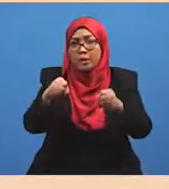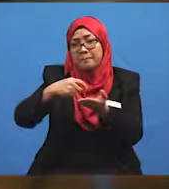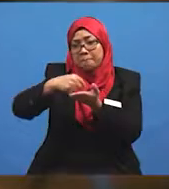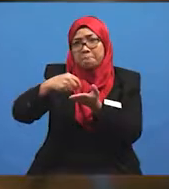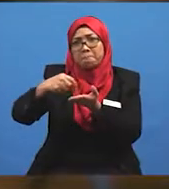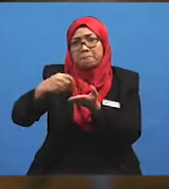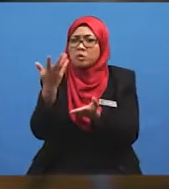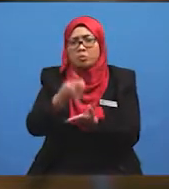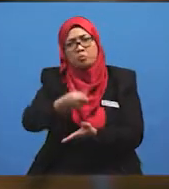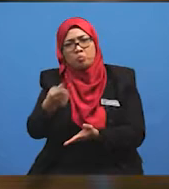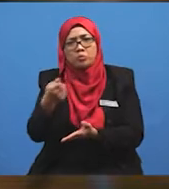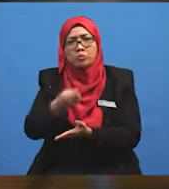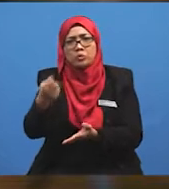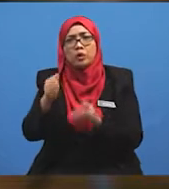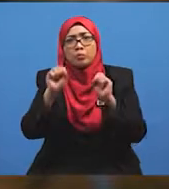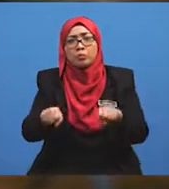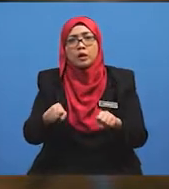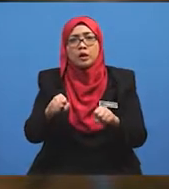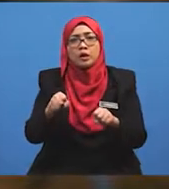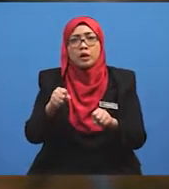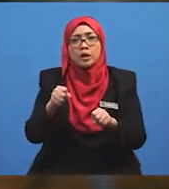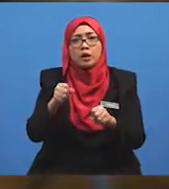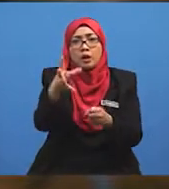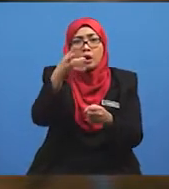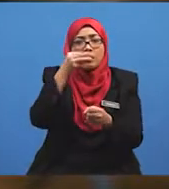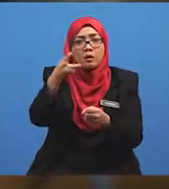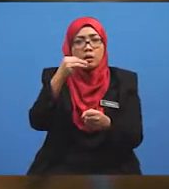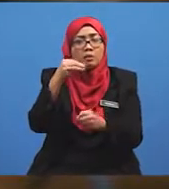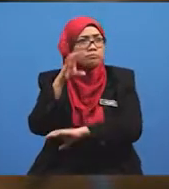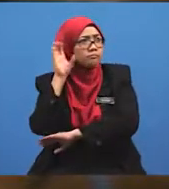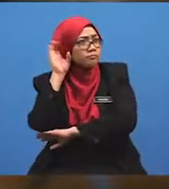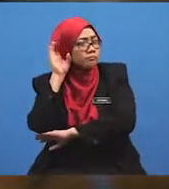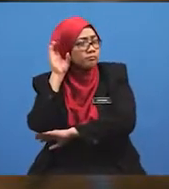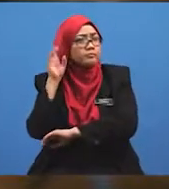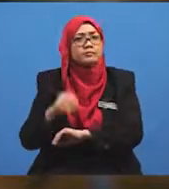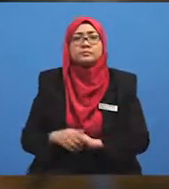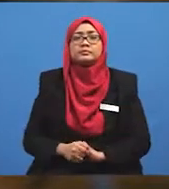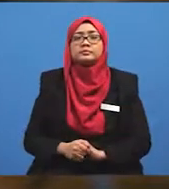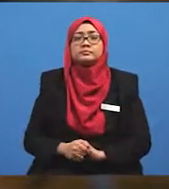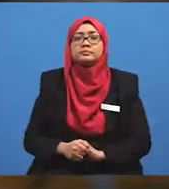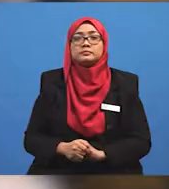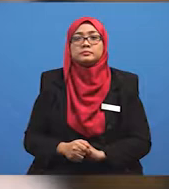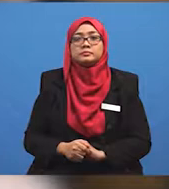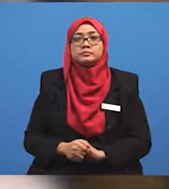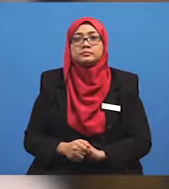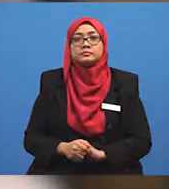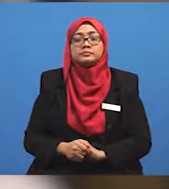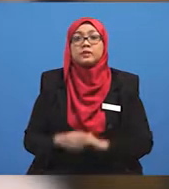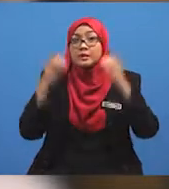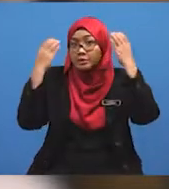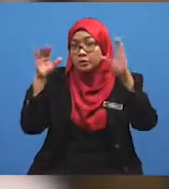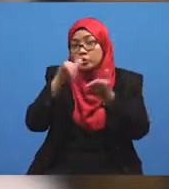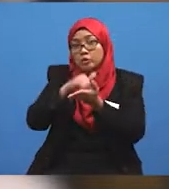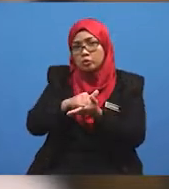ini menunjukkan C Humaira adalah seorang usahanya kritik geura